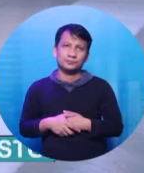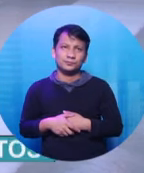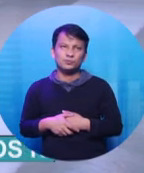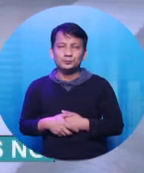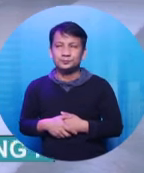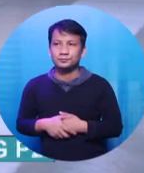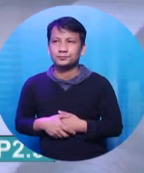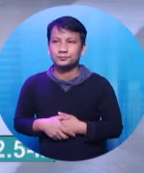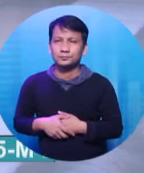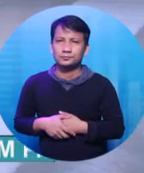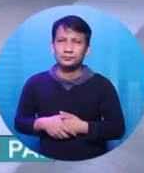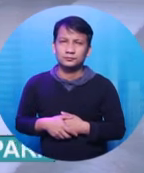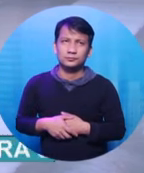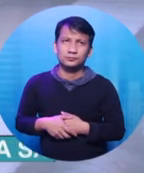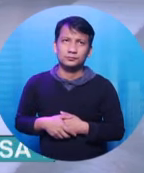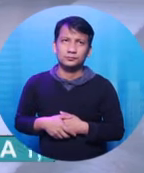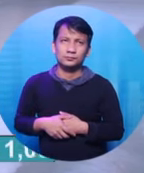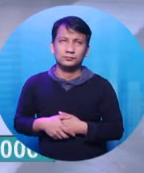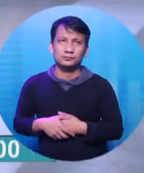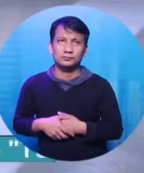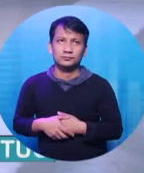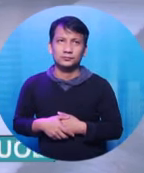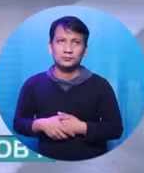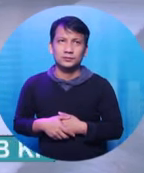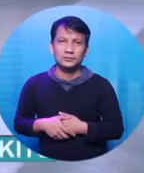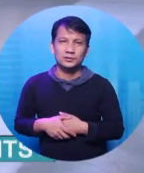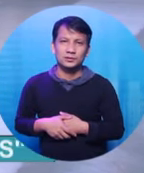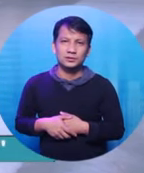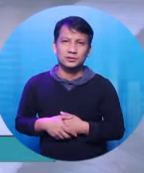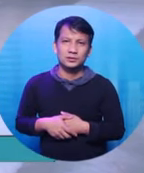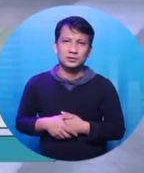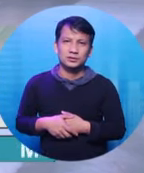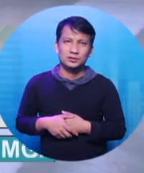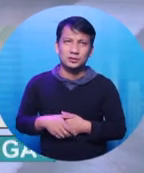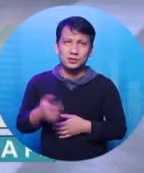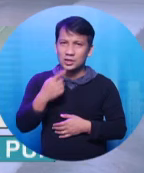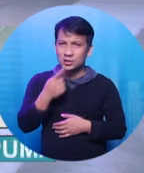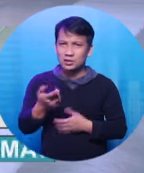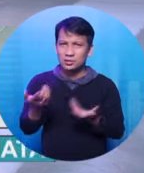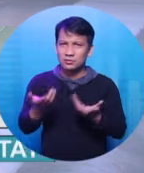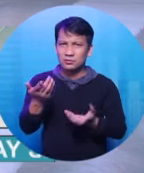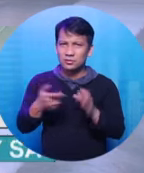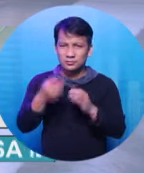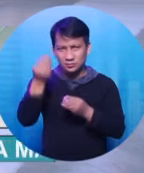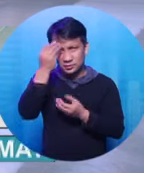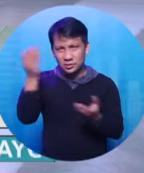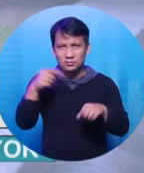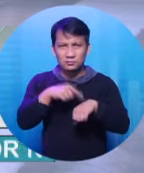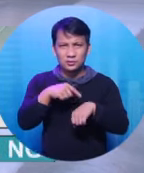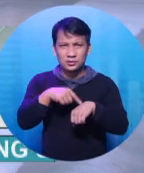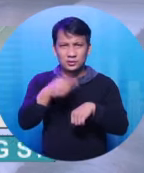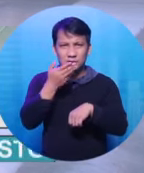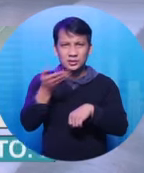Magandang tanghali, Sir Rafi. Oh, tanghali dito, umaga dyan sa inyo. Good morning from here. Anong oras po dyan?